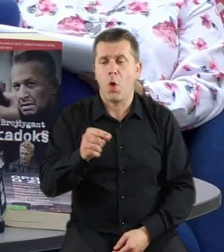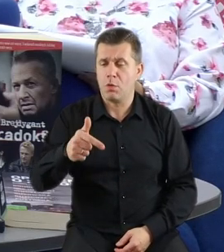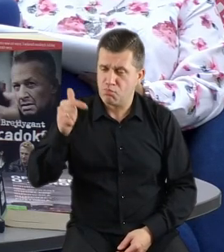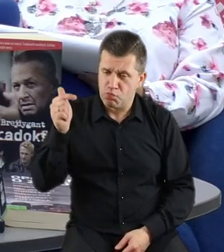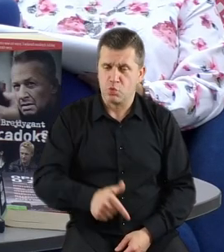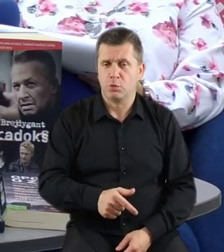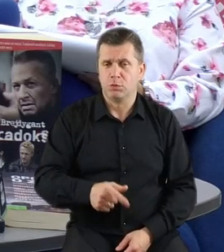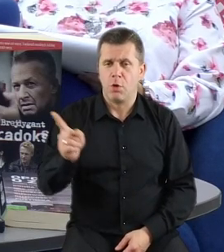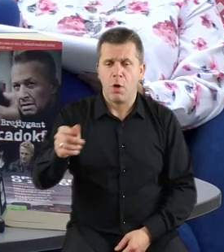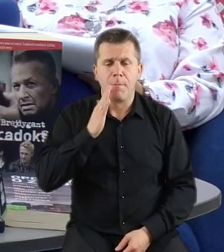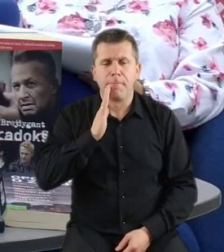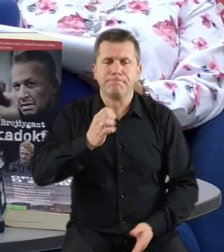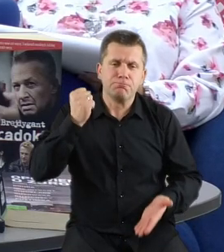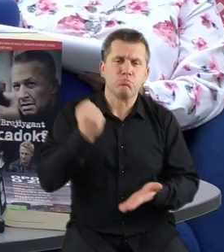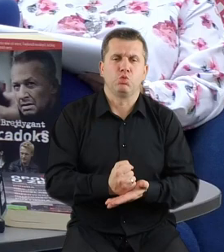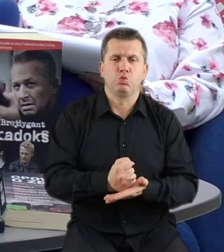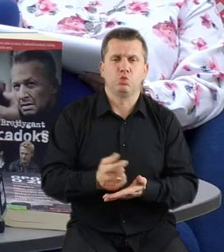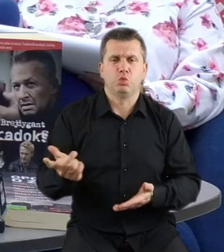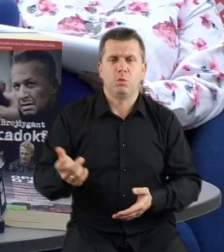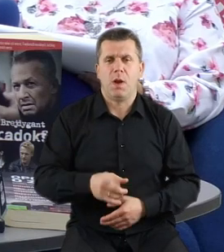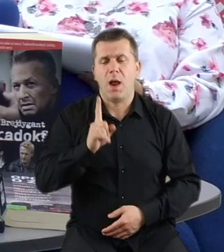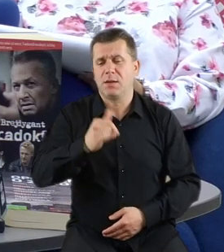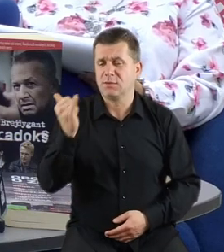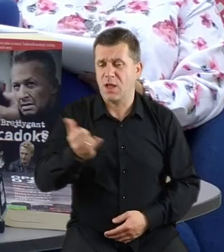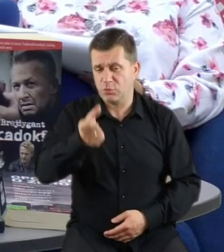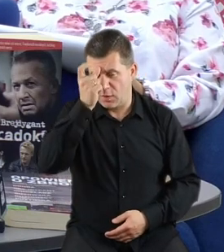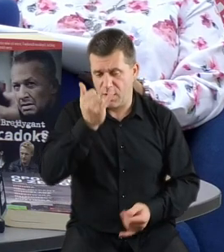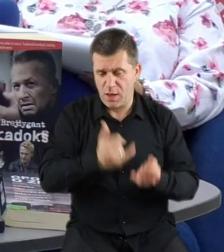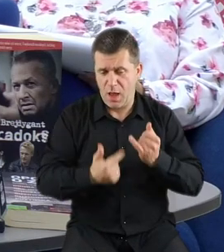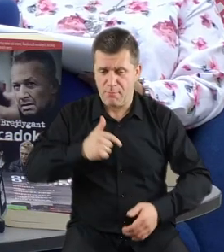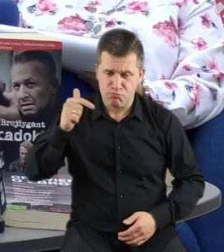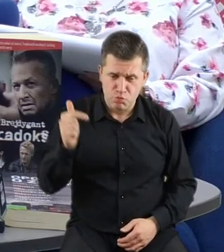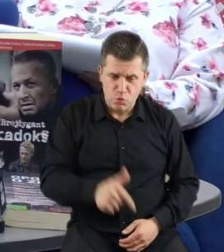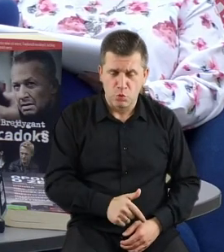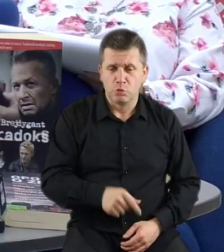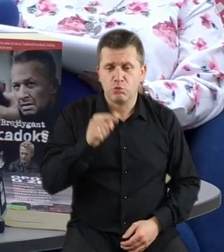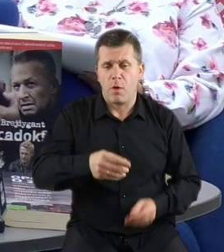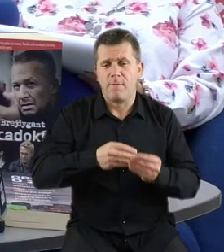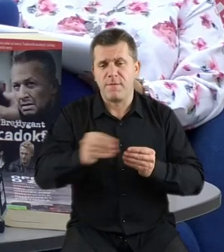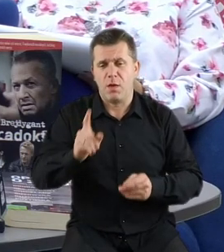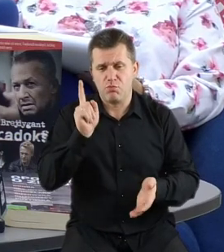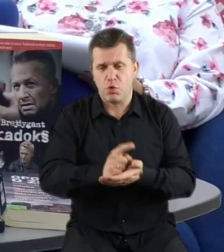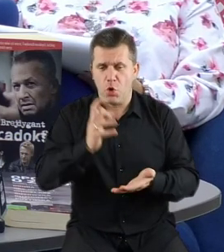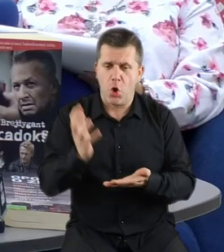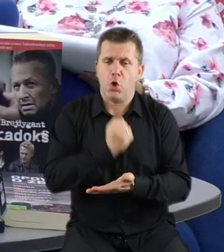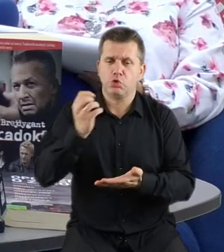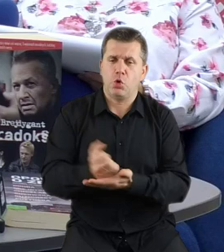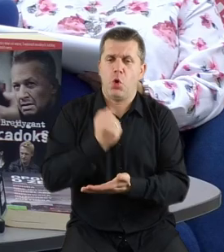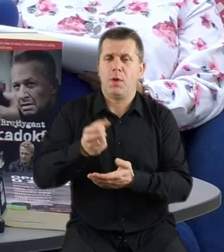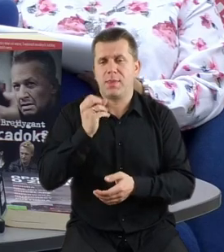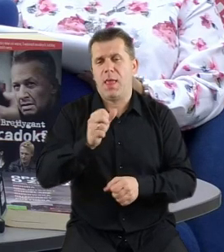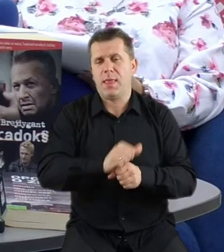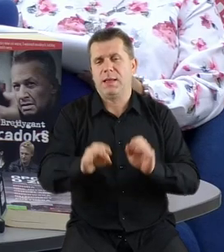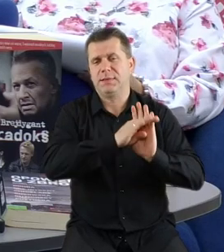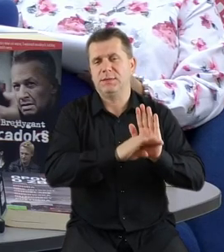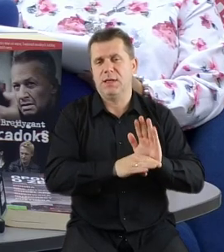ponieważ one też muszą, bardziej muszą, a zawsze człowiek im bardziej musi, tym więcej osiągnie. No, taka jest